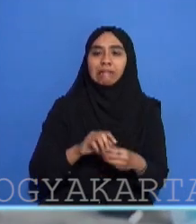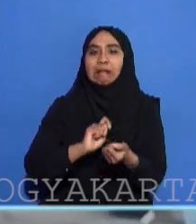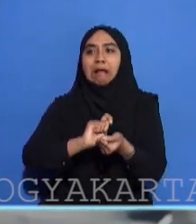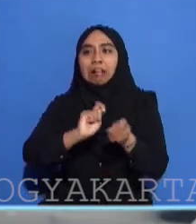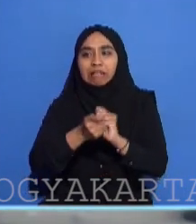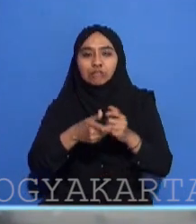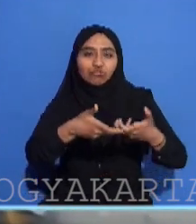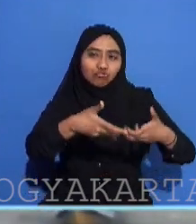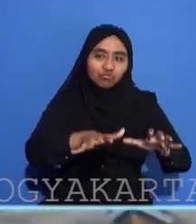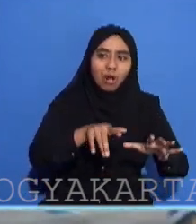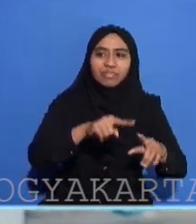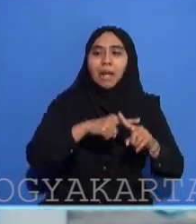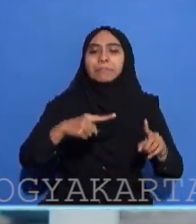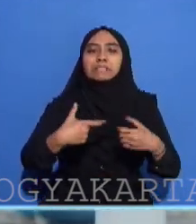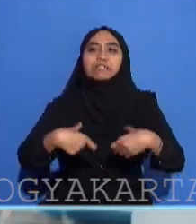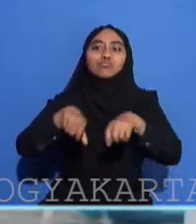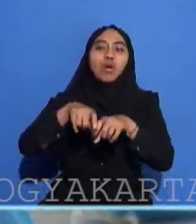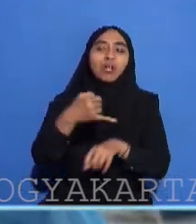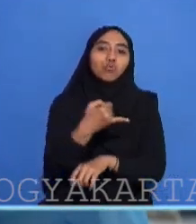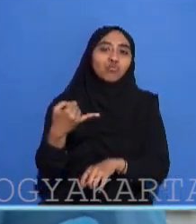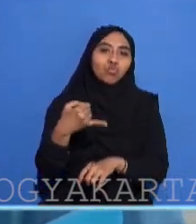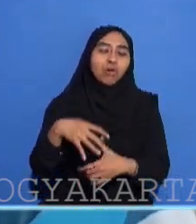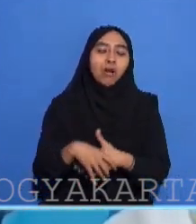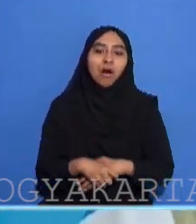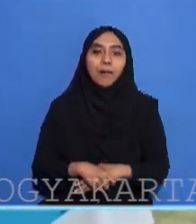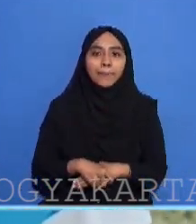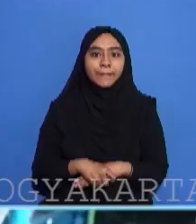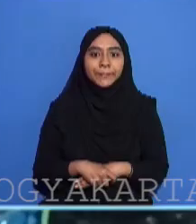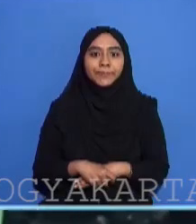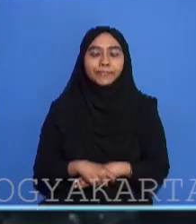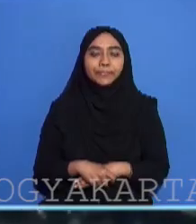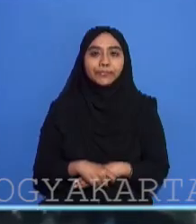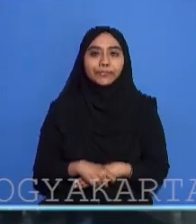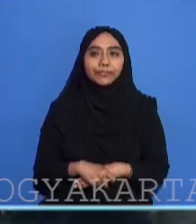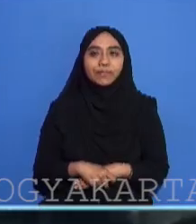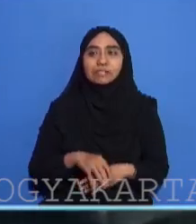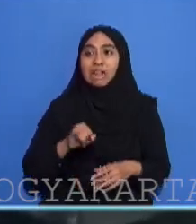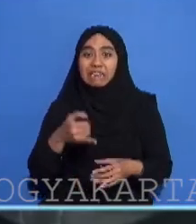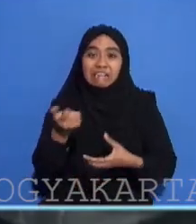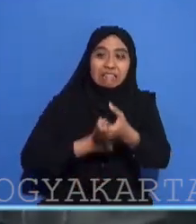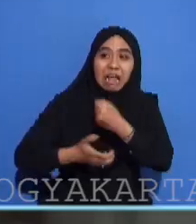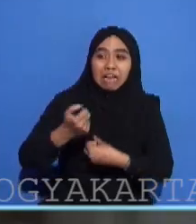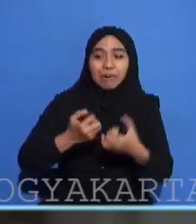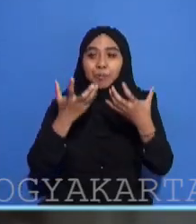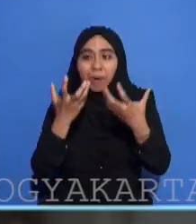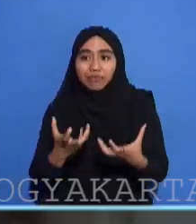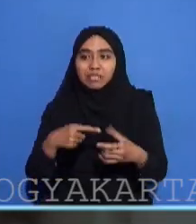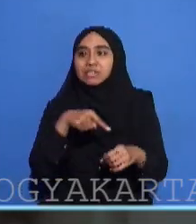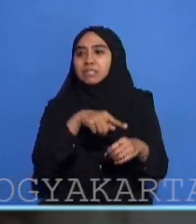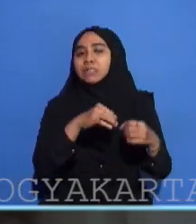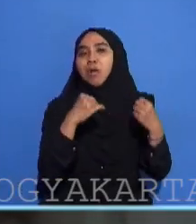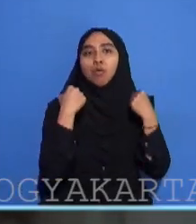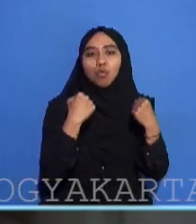dengan sesuai penggunaan, Mas. Jadi terlalu berat. Para nelayan berharap